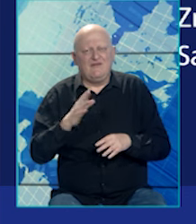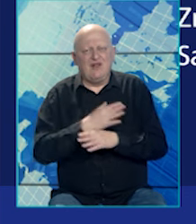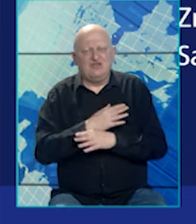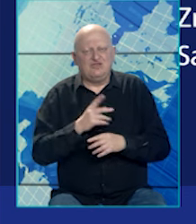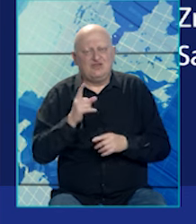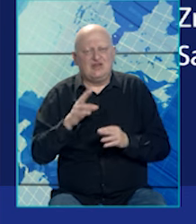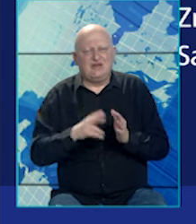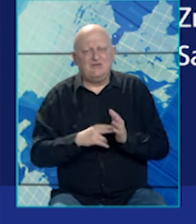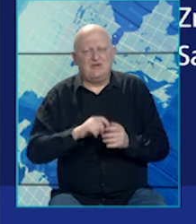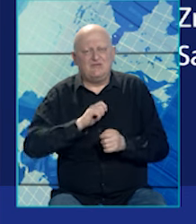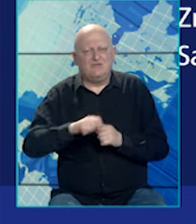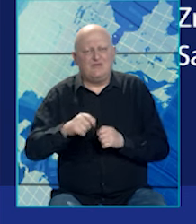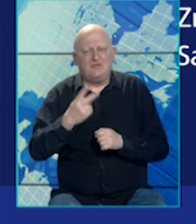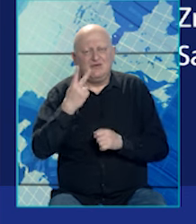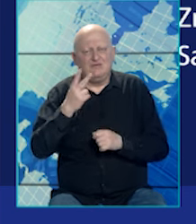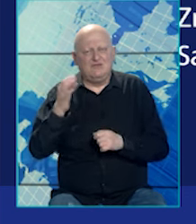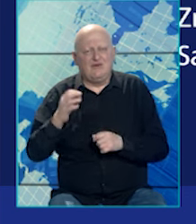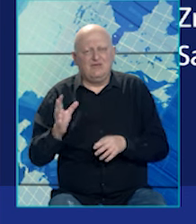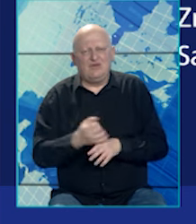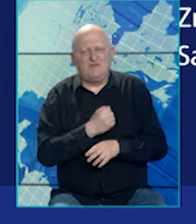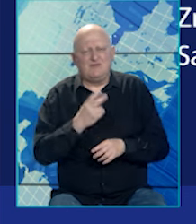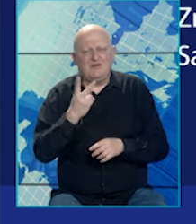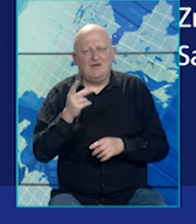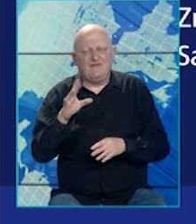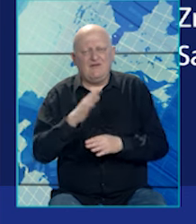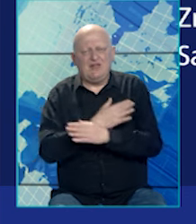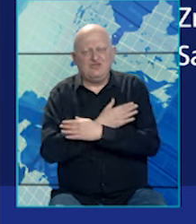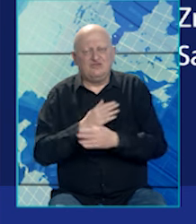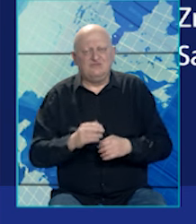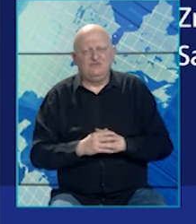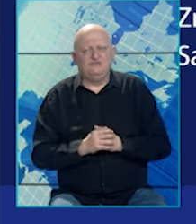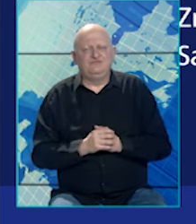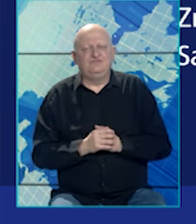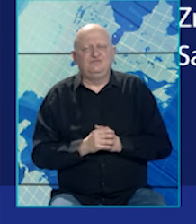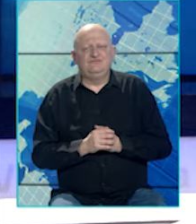kola odigrali su Velež i Igman. Pobjeda od 2-0 pripala je Veležu.